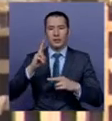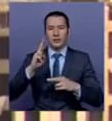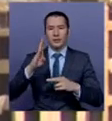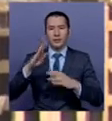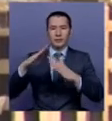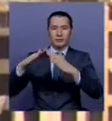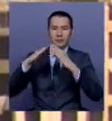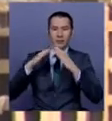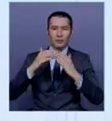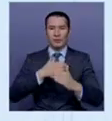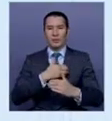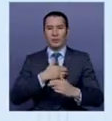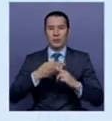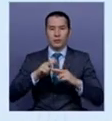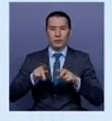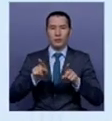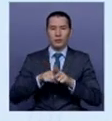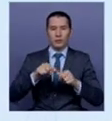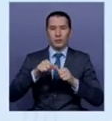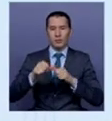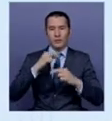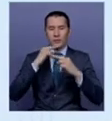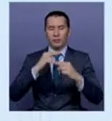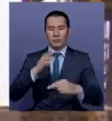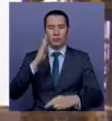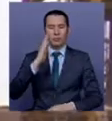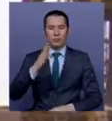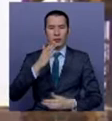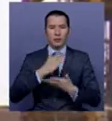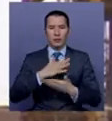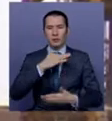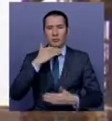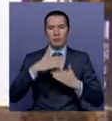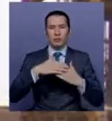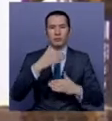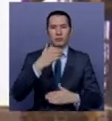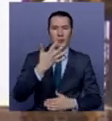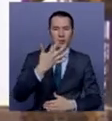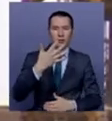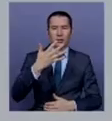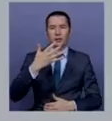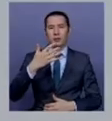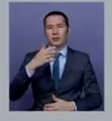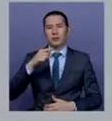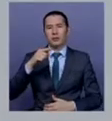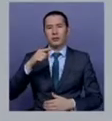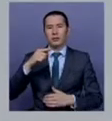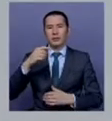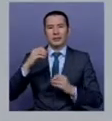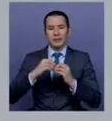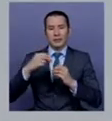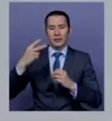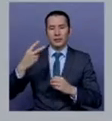мән берілмек. Мемлекет басшысы кезекте тұрғандардың мәселелерін шешу үшін 5-10-20 несиелік тұрғын үймен қамтамасыз ету